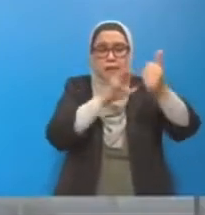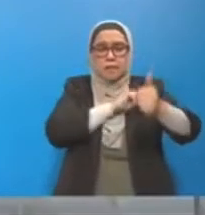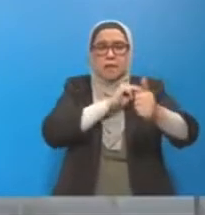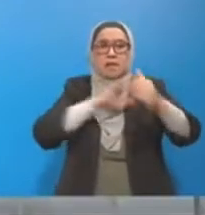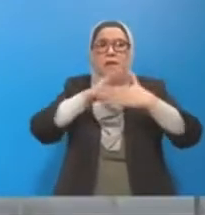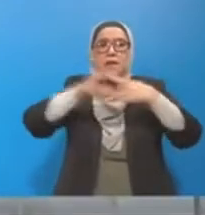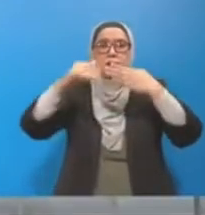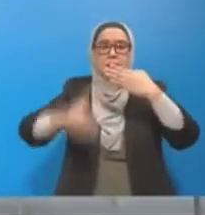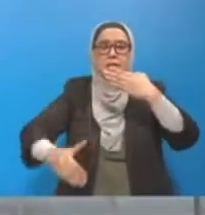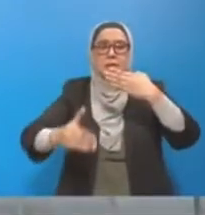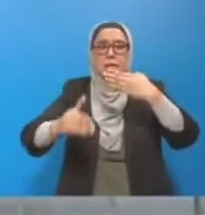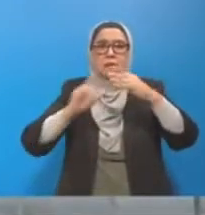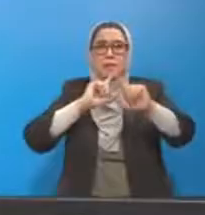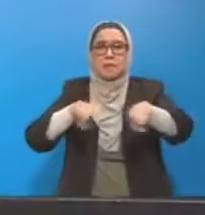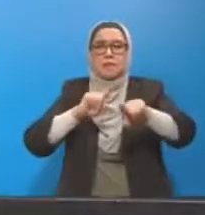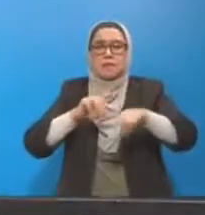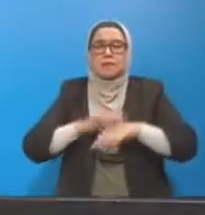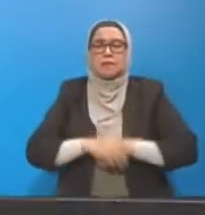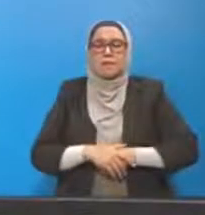soalan dalam dewan Boleh saya mohon jawaban tertulis